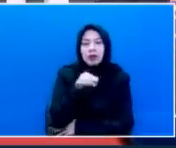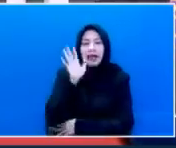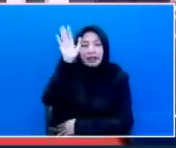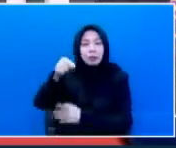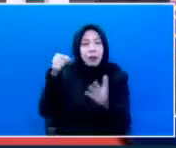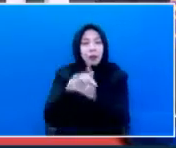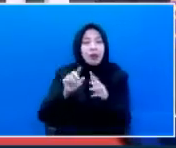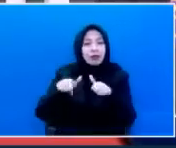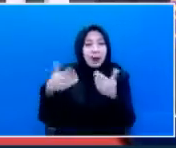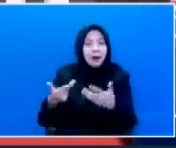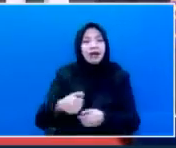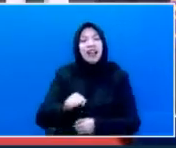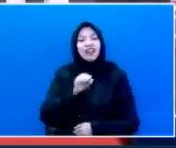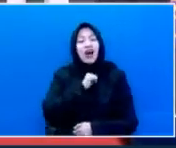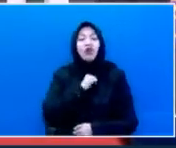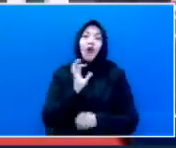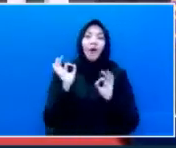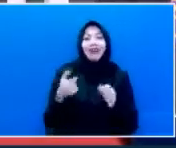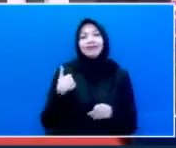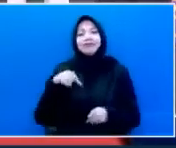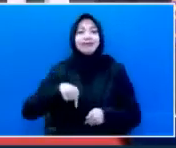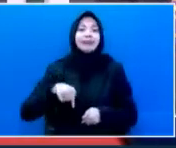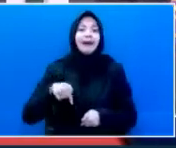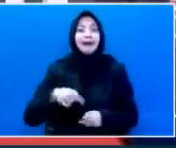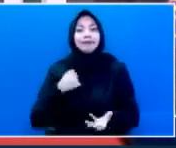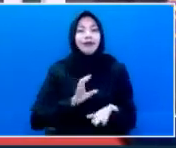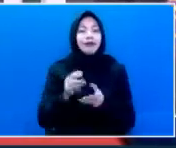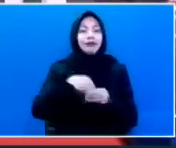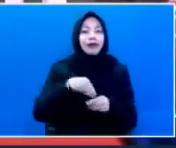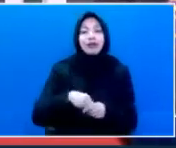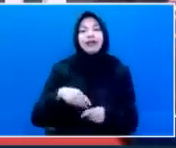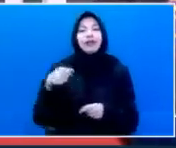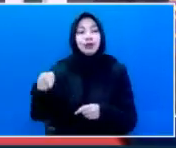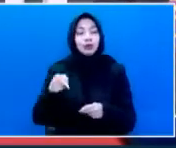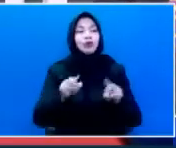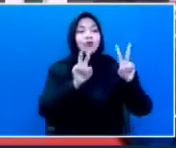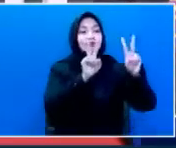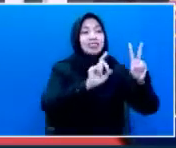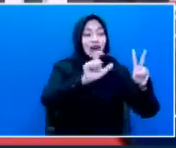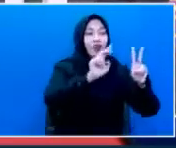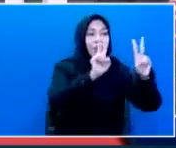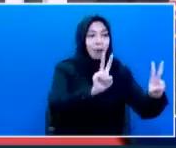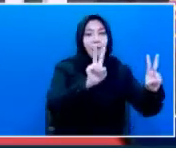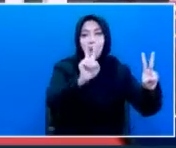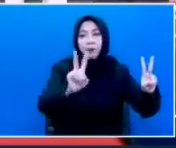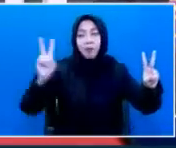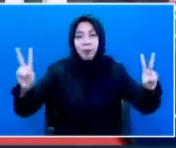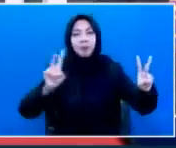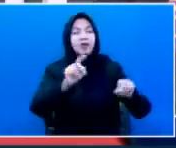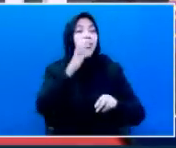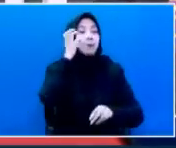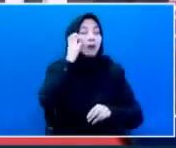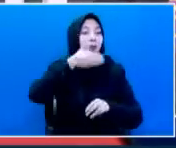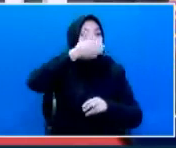dari kalangan pengusaha kalau misalnya yang menang itu bukan prabo Gibran itu dikhawatirkan projek